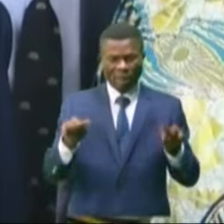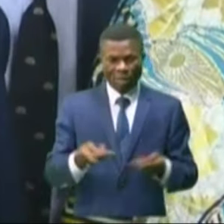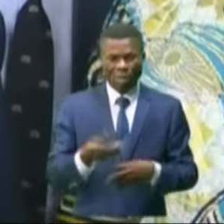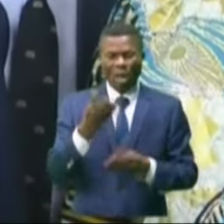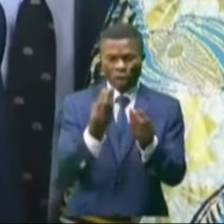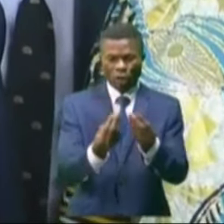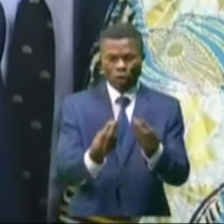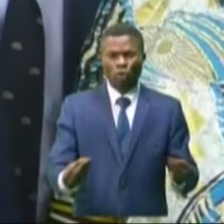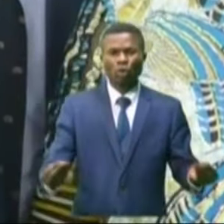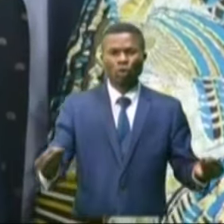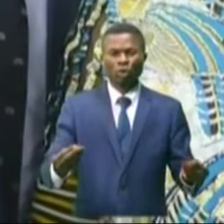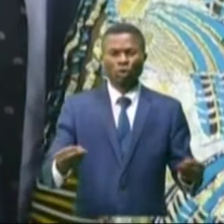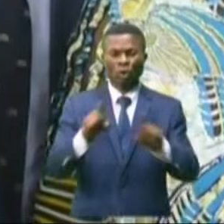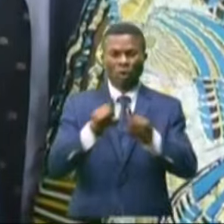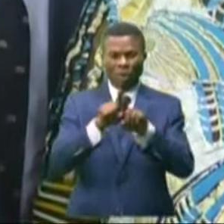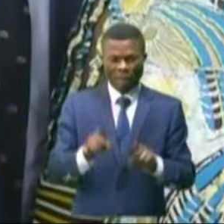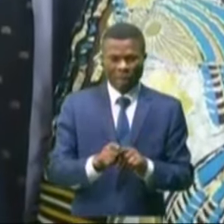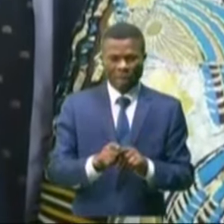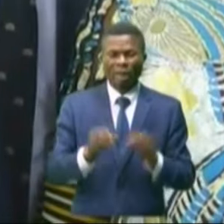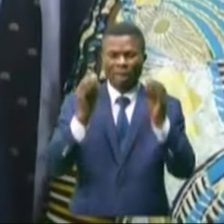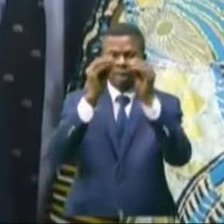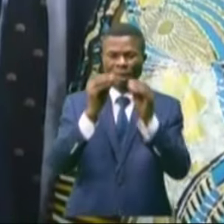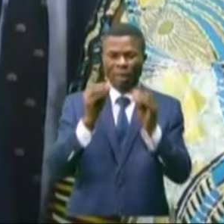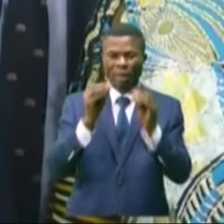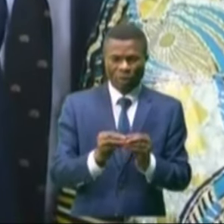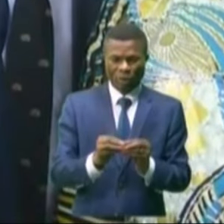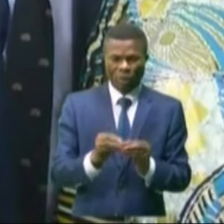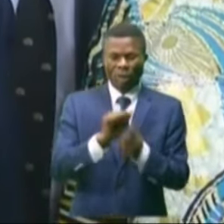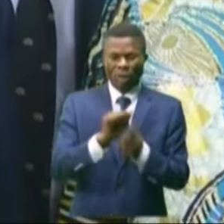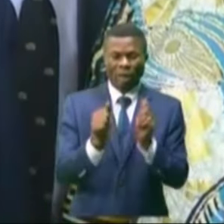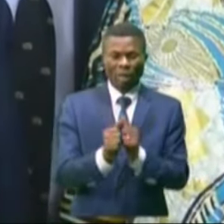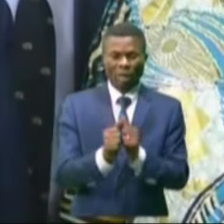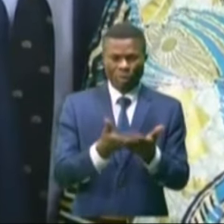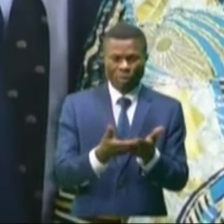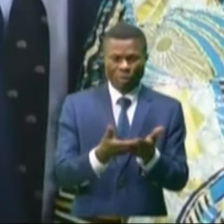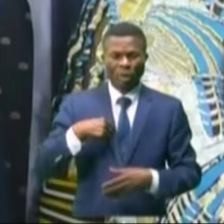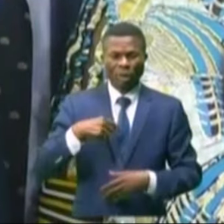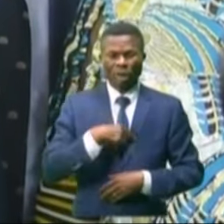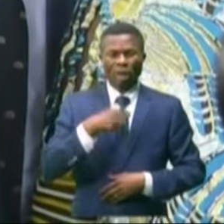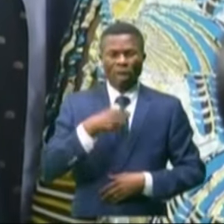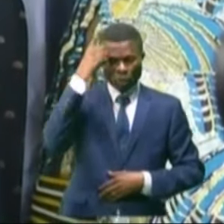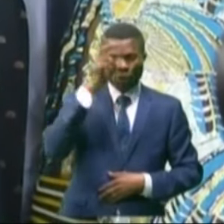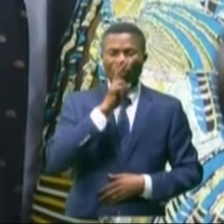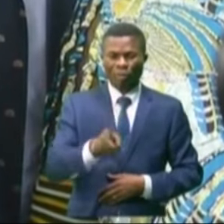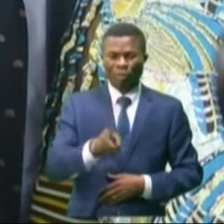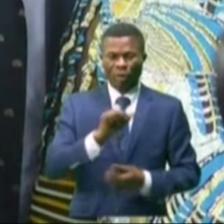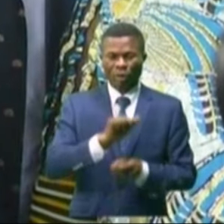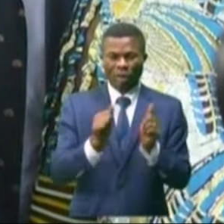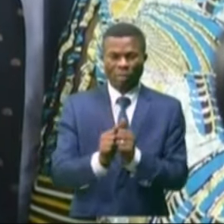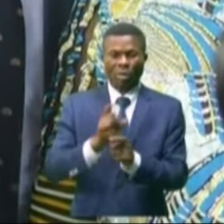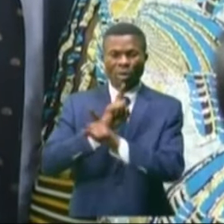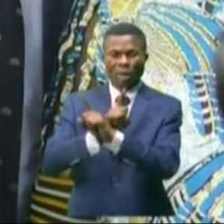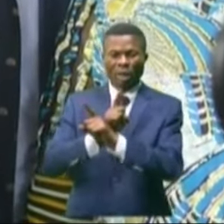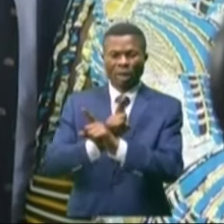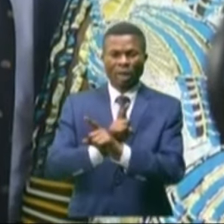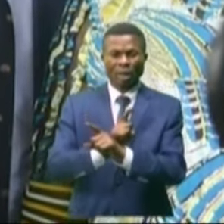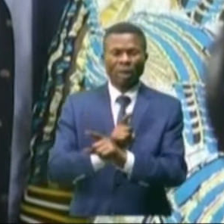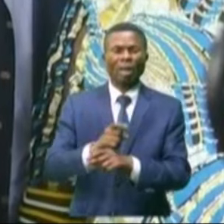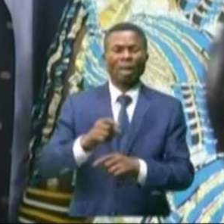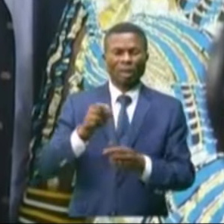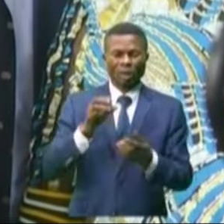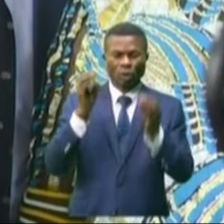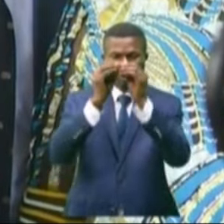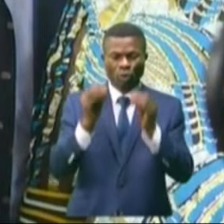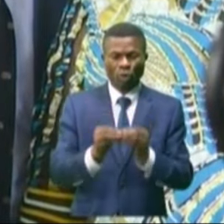résultats qui ont été atteints du fait de cette gratuité. Et nous nous sommes rendus compte du fait qu'en termes de protection financière, nous avons atteint cet